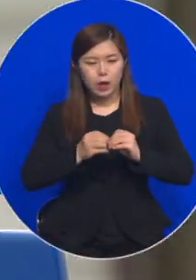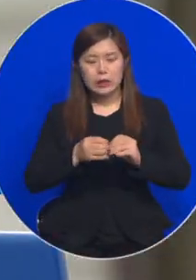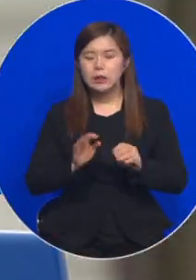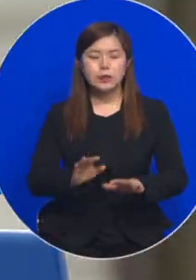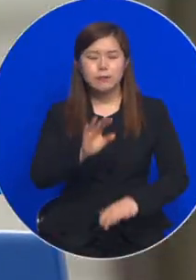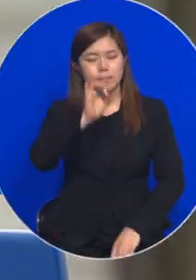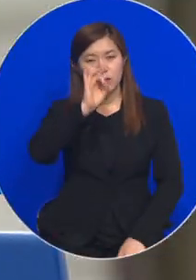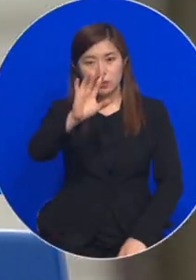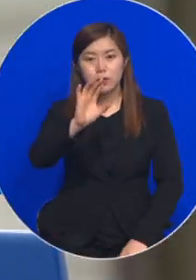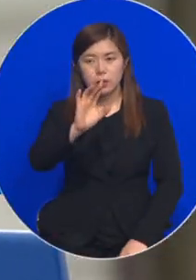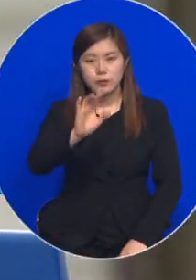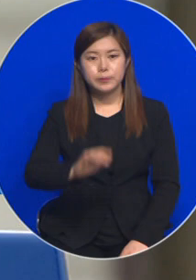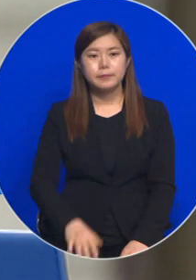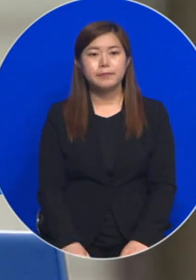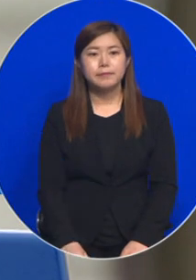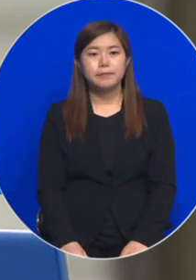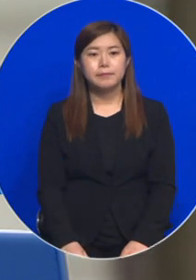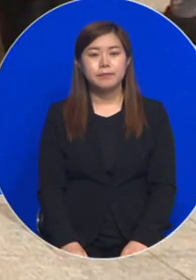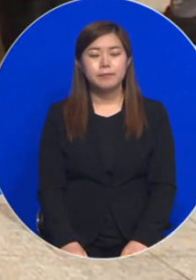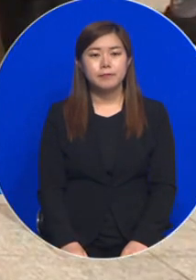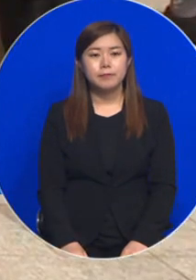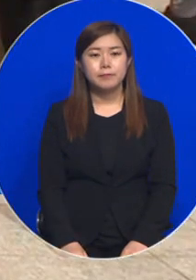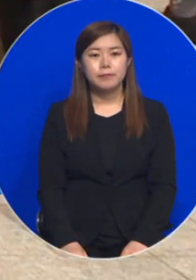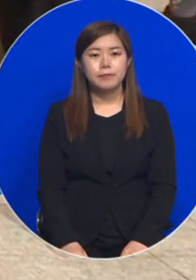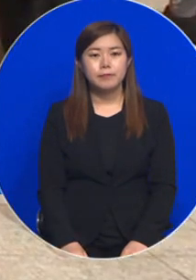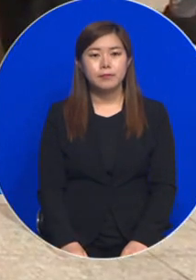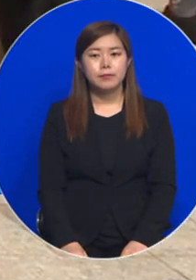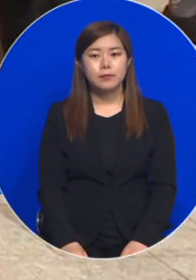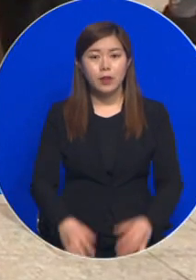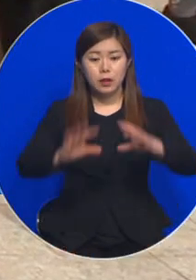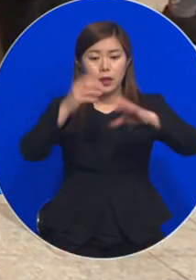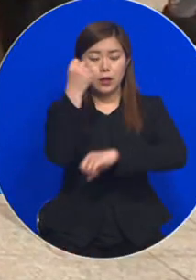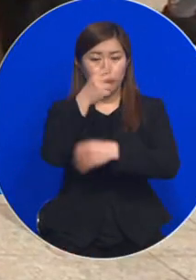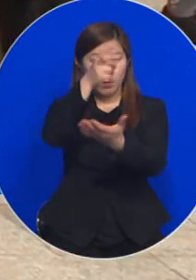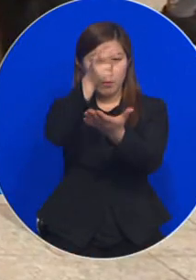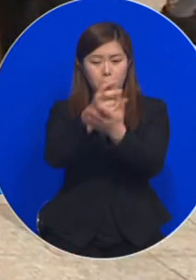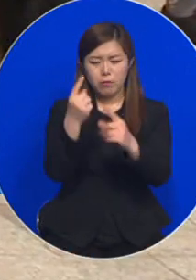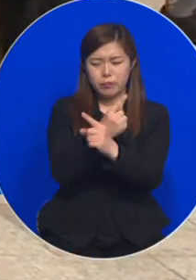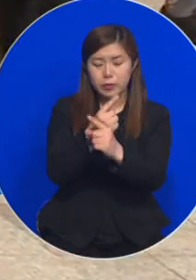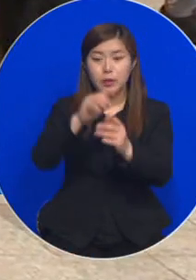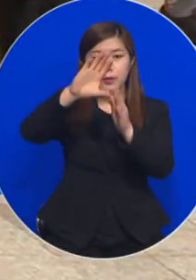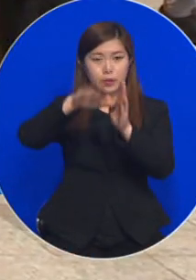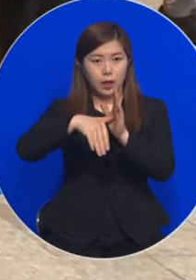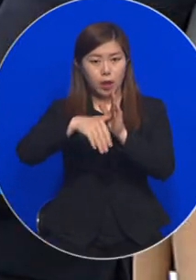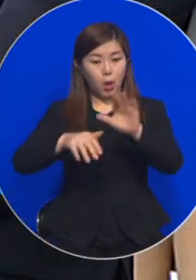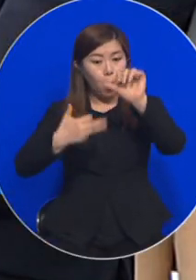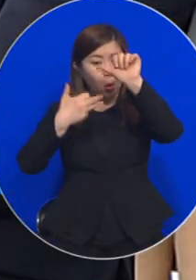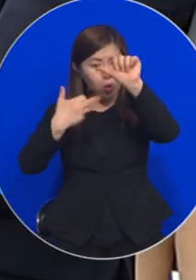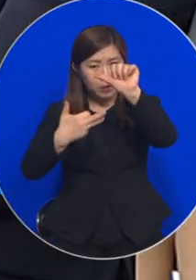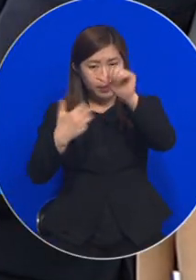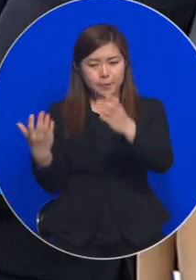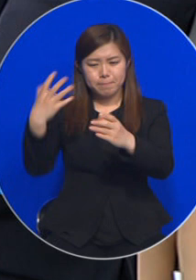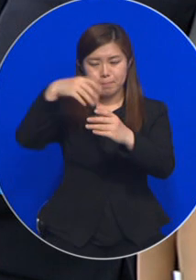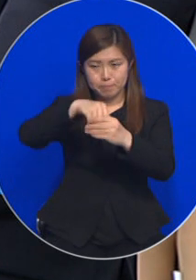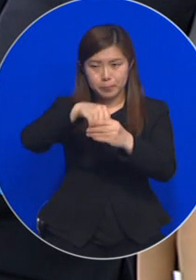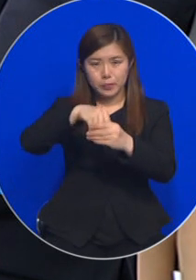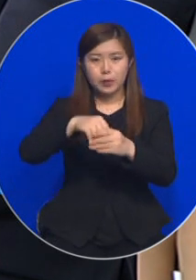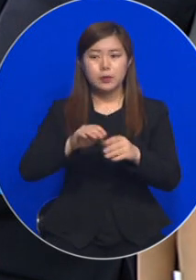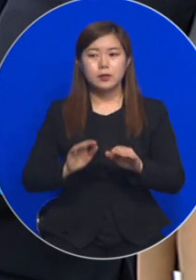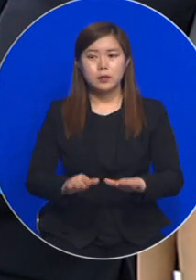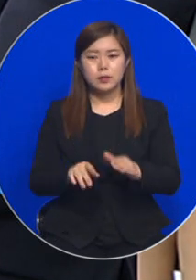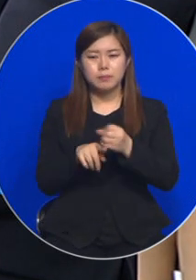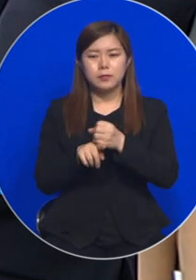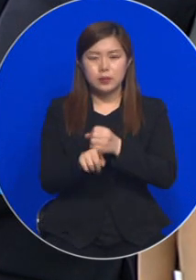길이 없어질 것이라고 언급했습니다. 개헌이 이루어진다면 5.18을 새겨 그 뜻을 살려가기를